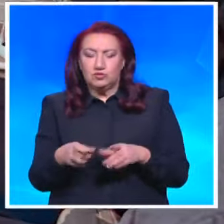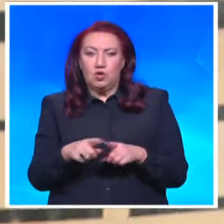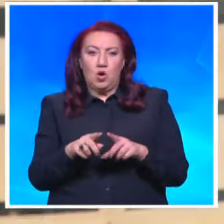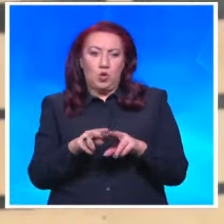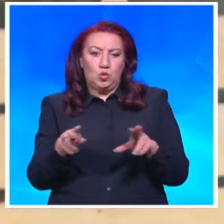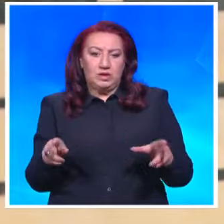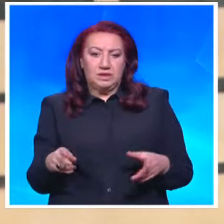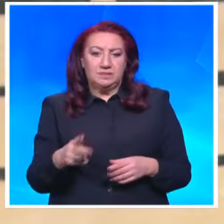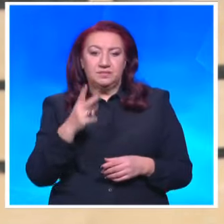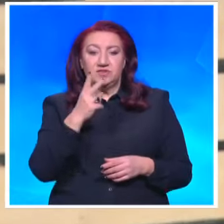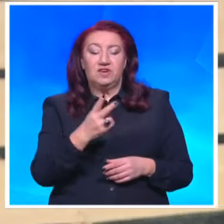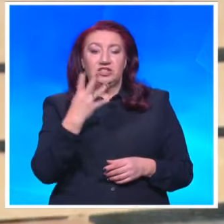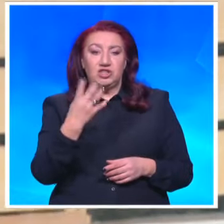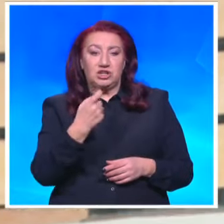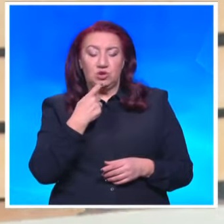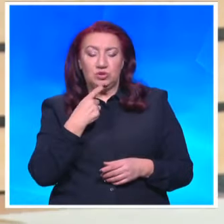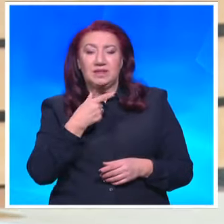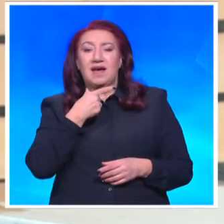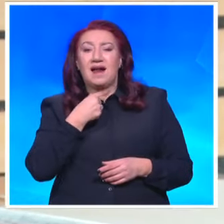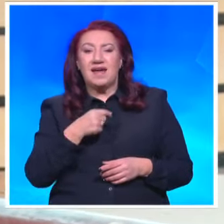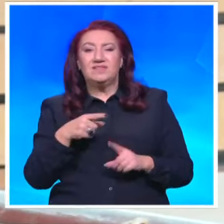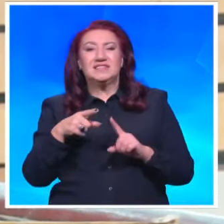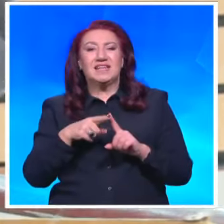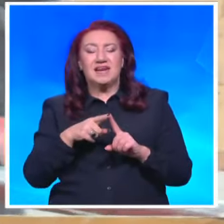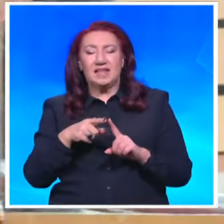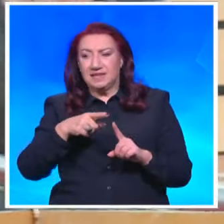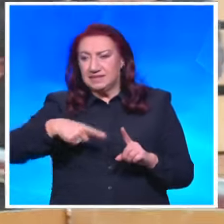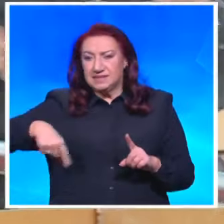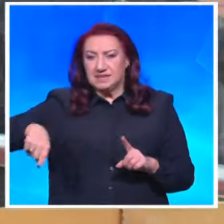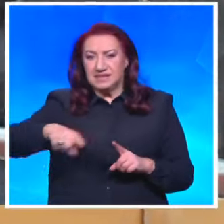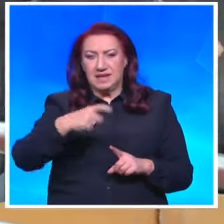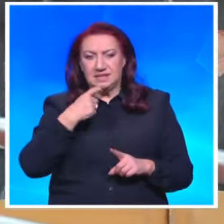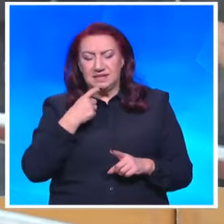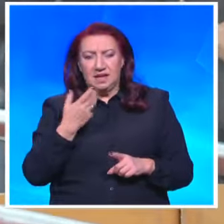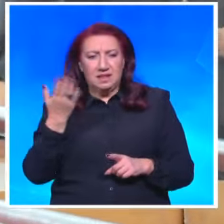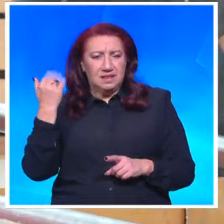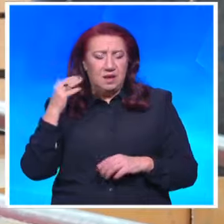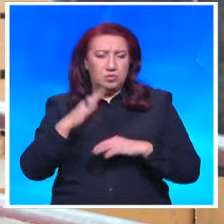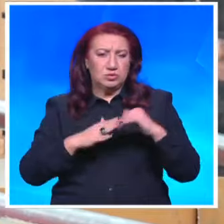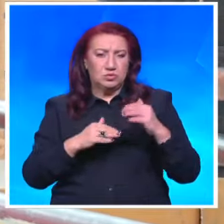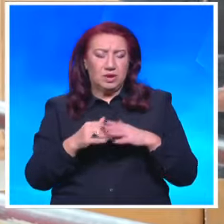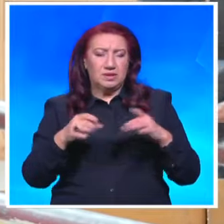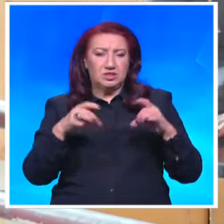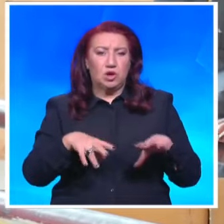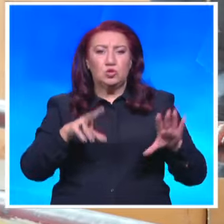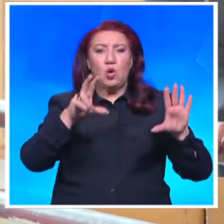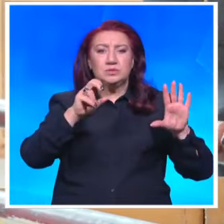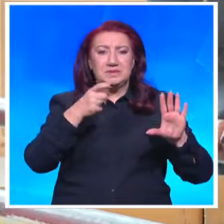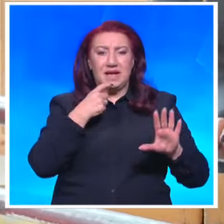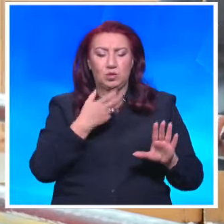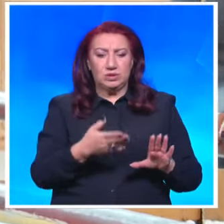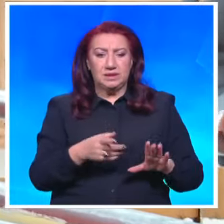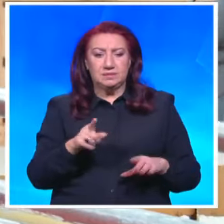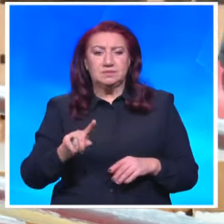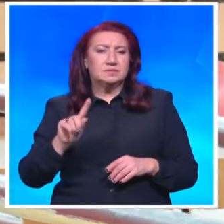години и Левски триадица се помещава в тази зала, която е създадена в началото на 80-те години. Тук първите си крачки на